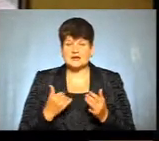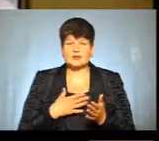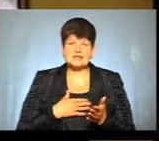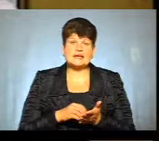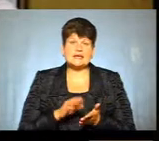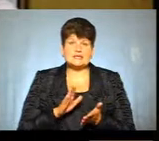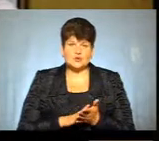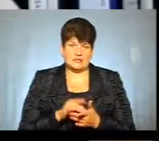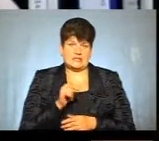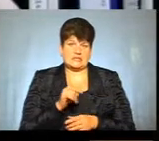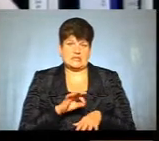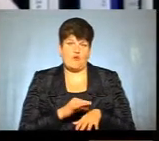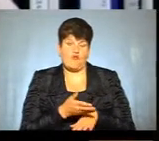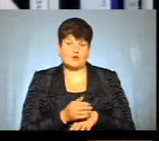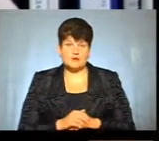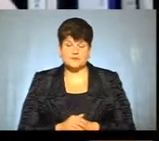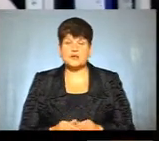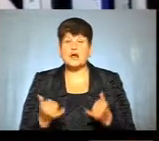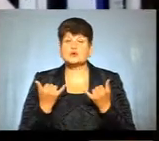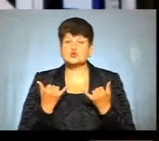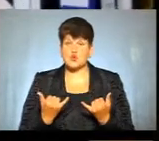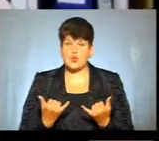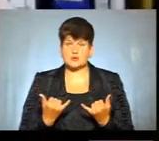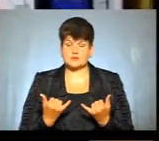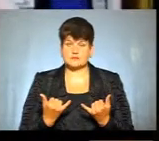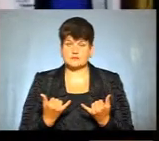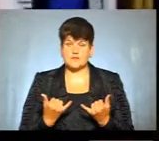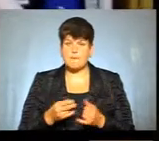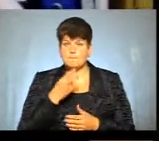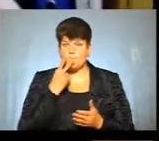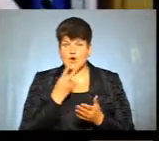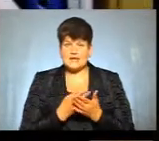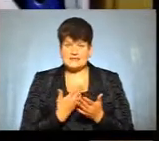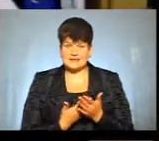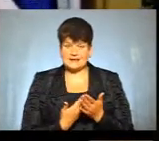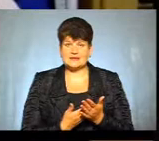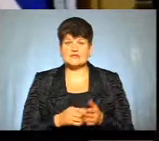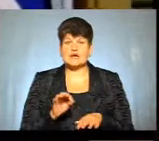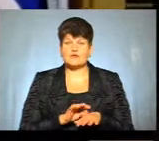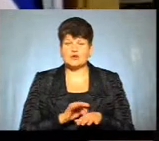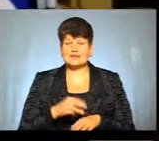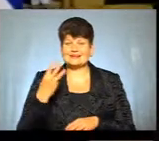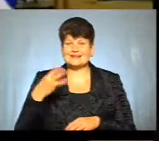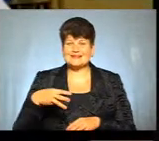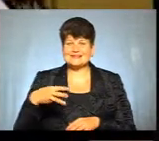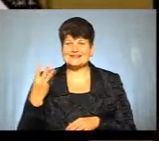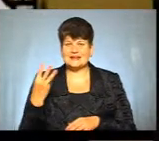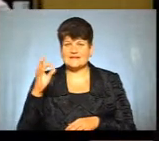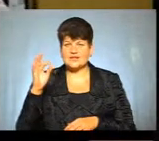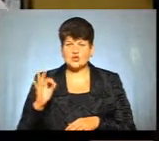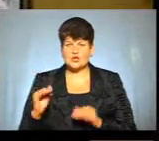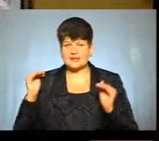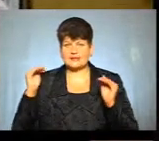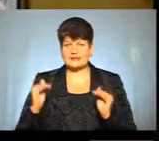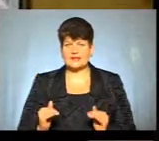реєструються оці захворювання. На сьогодні показник захворюваності на 33%